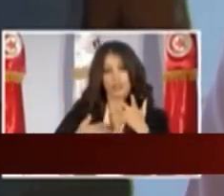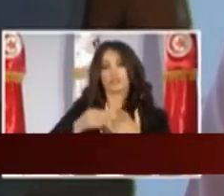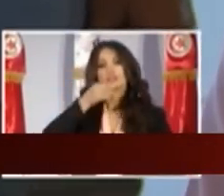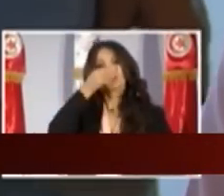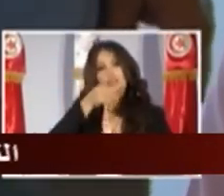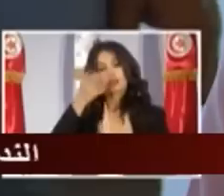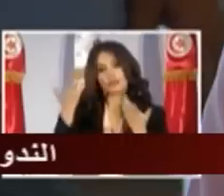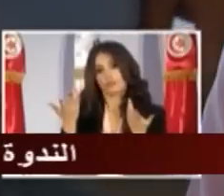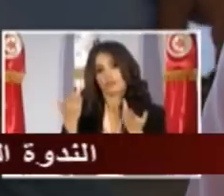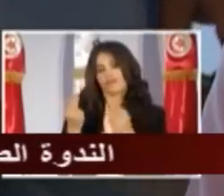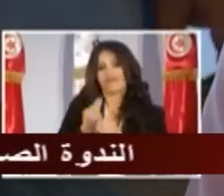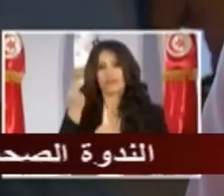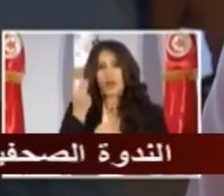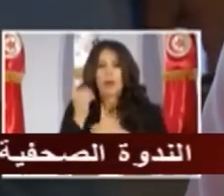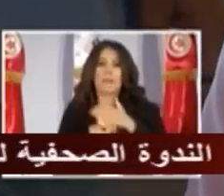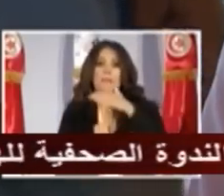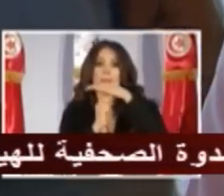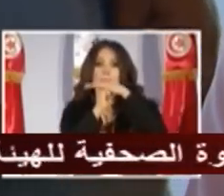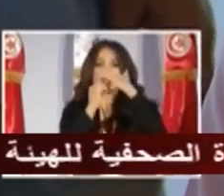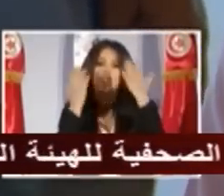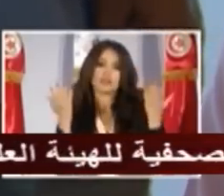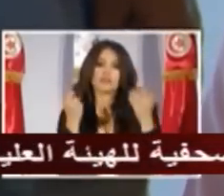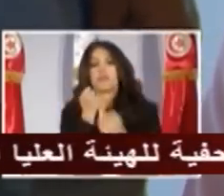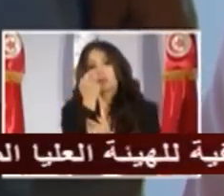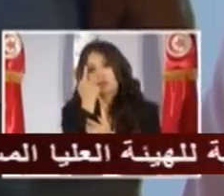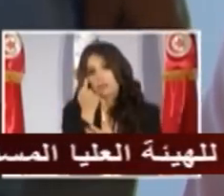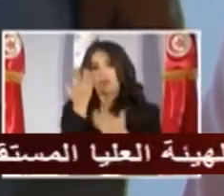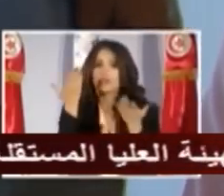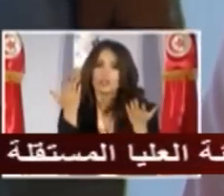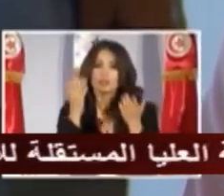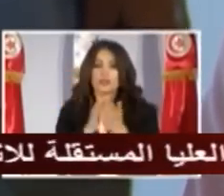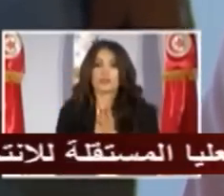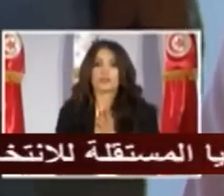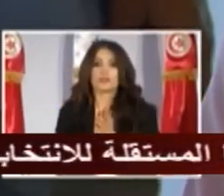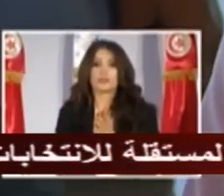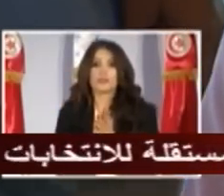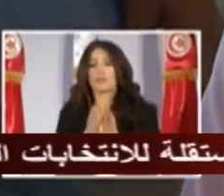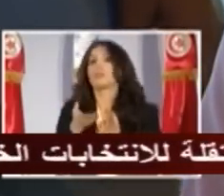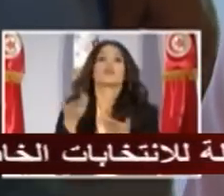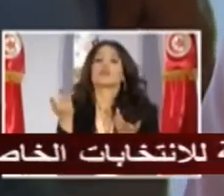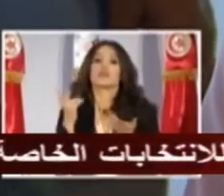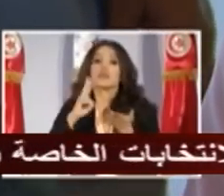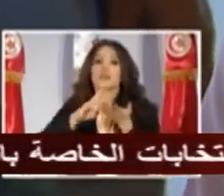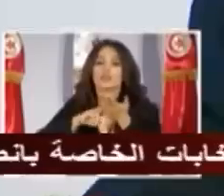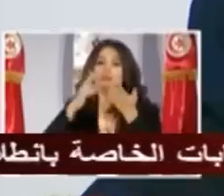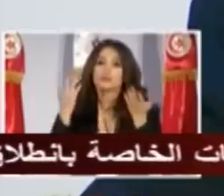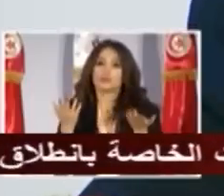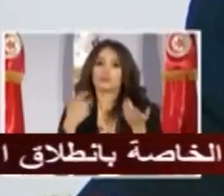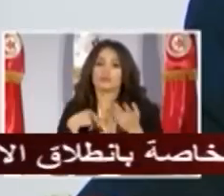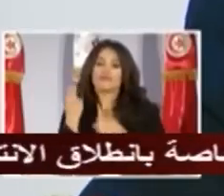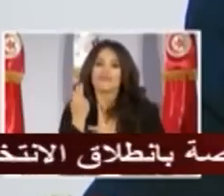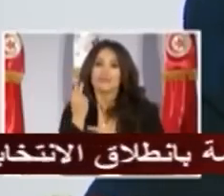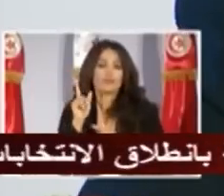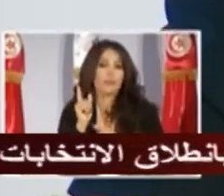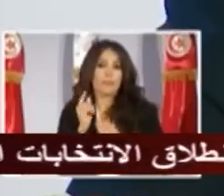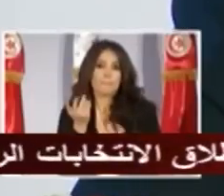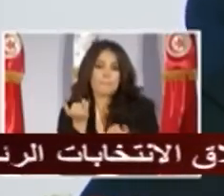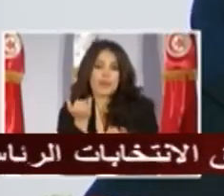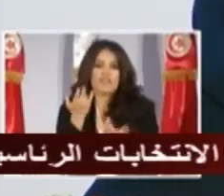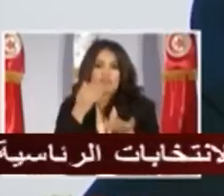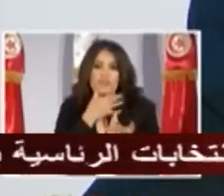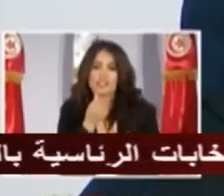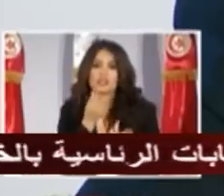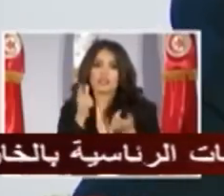يكن يتجاوز للمياه في احسن الحالات والحقيقه مشمس هل فتح اه